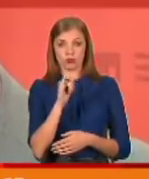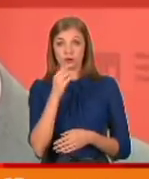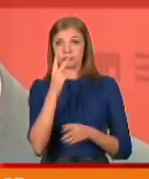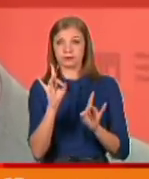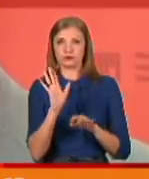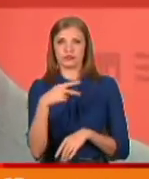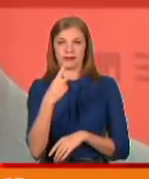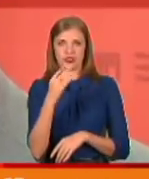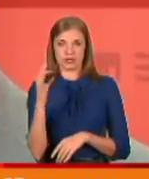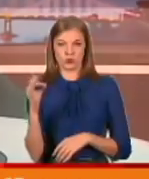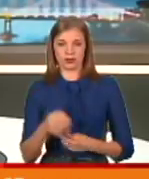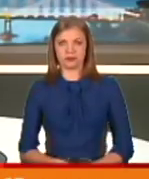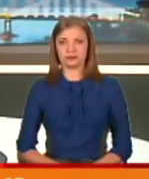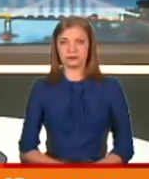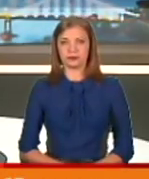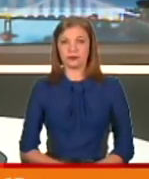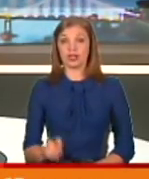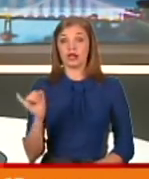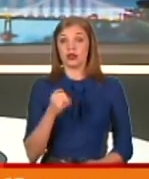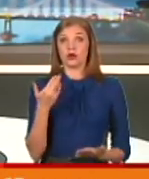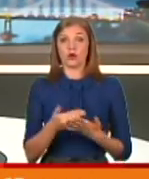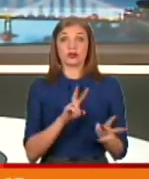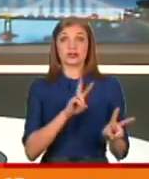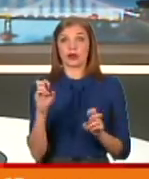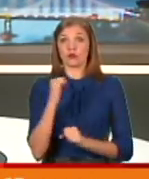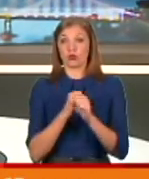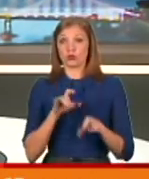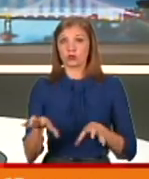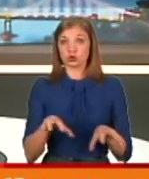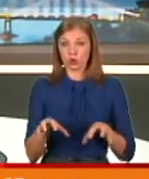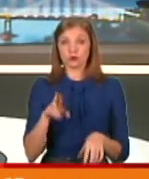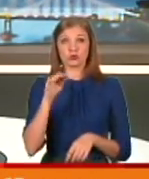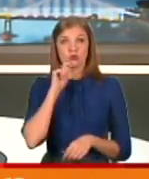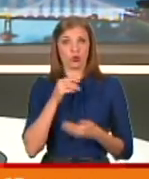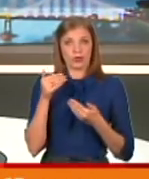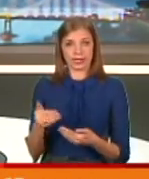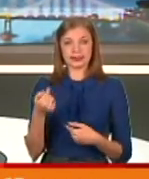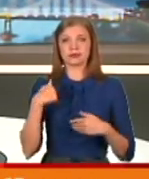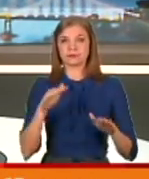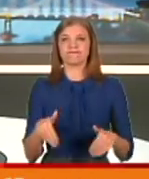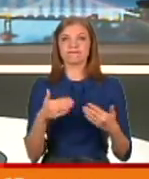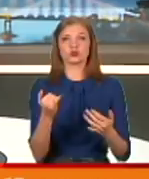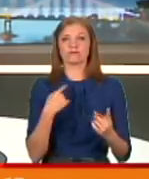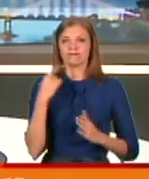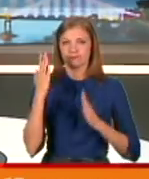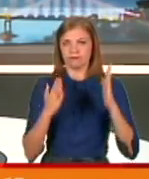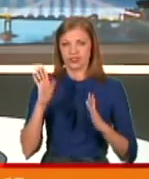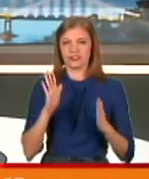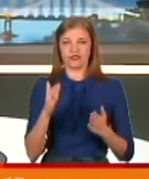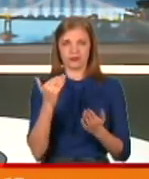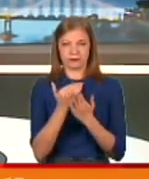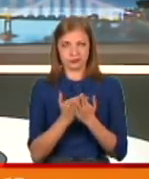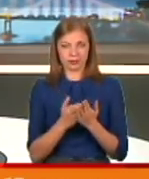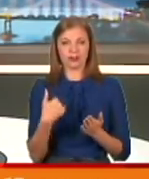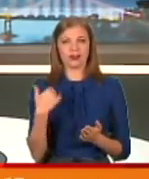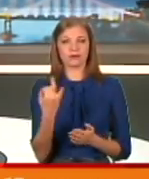вже у вікнах о 22-й. І ось тему боротьби з корупцією по-українському ми виносимо сьогодні на голосування у